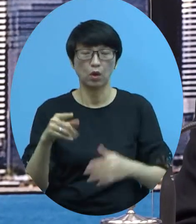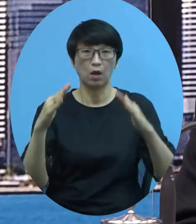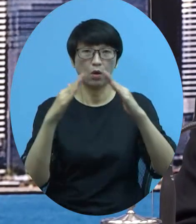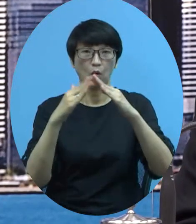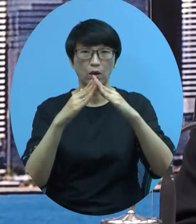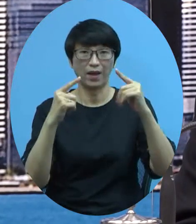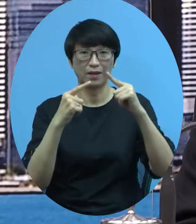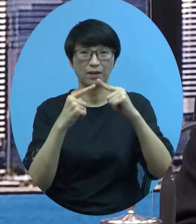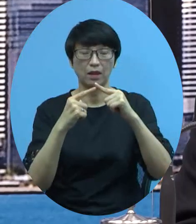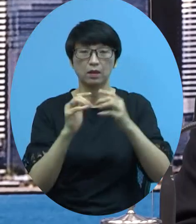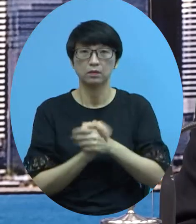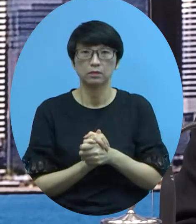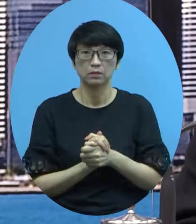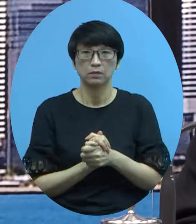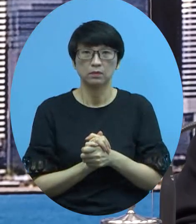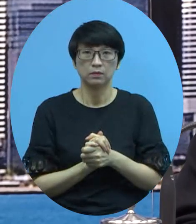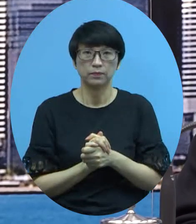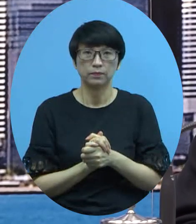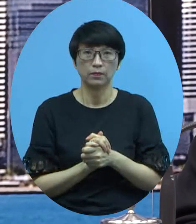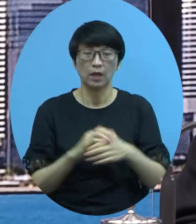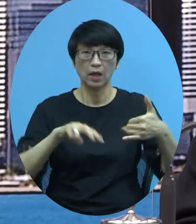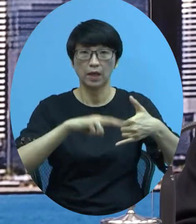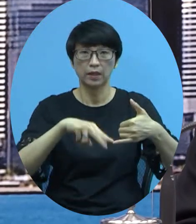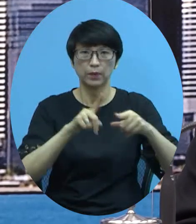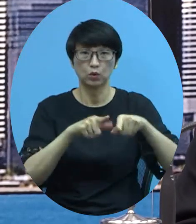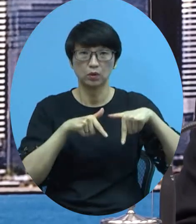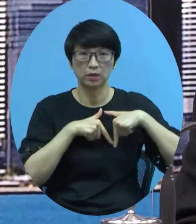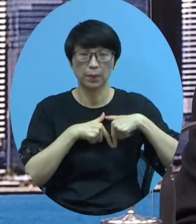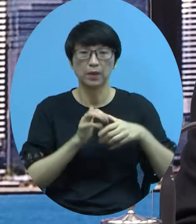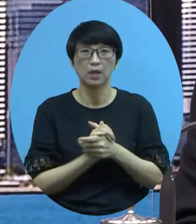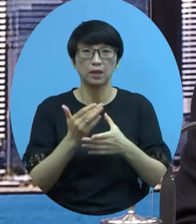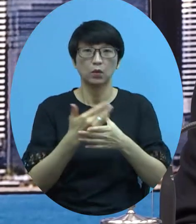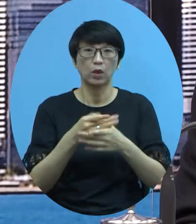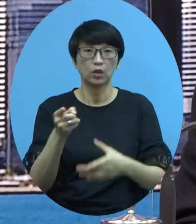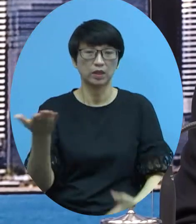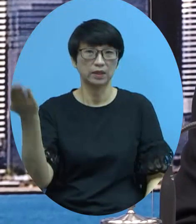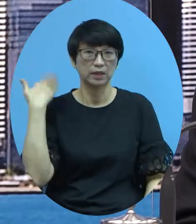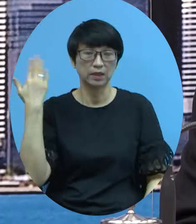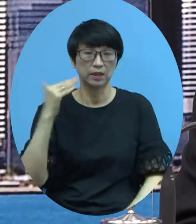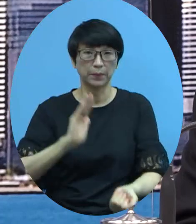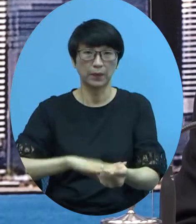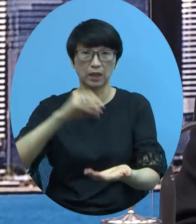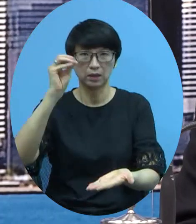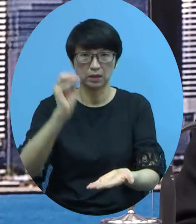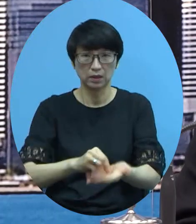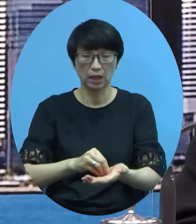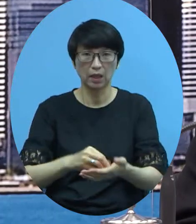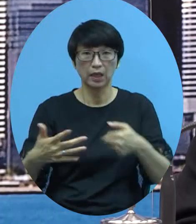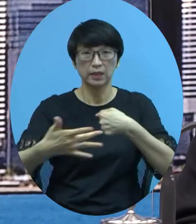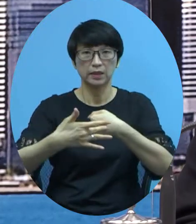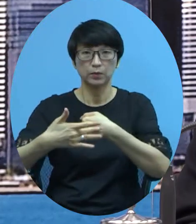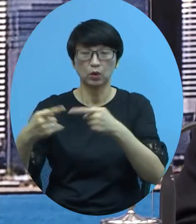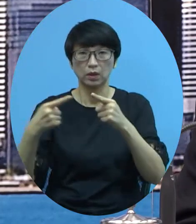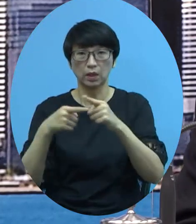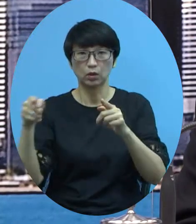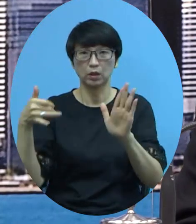咧就係喺呢個檢疫中心嗰度咧，就因為係早前一啲確診個案嘅密切接觸者，咁就入咗